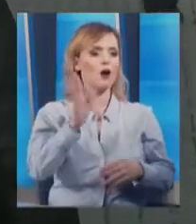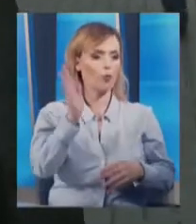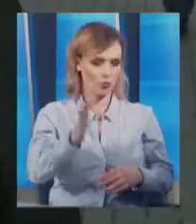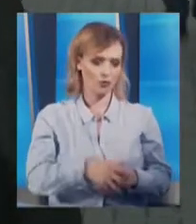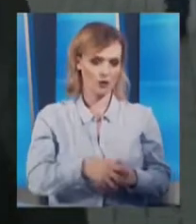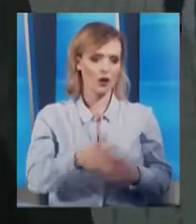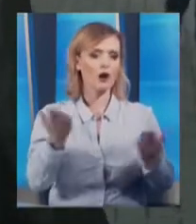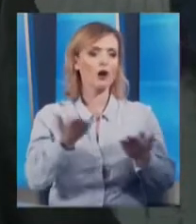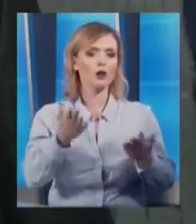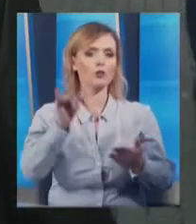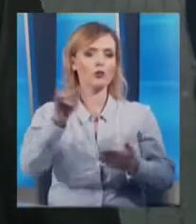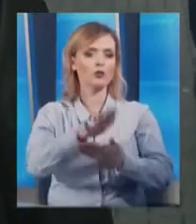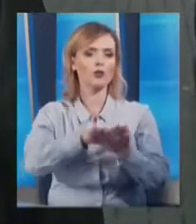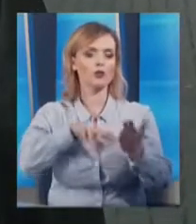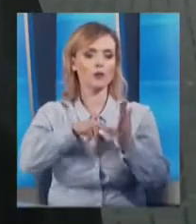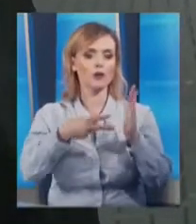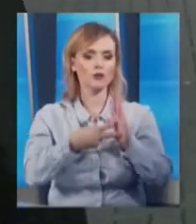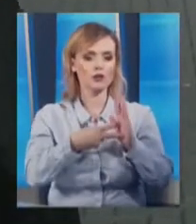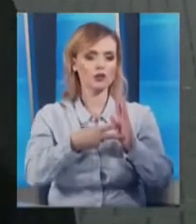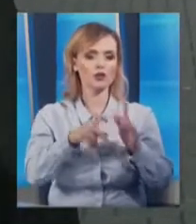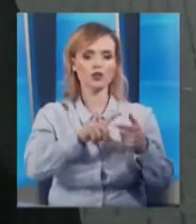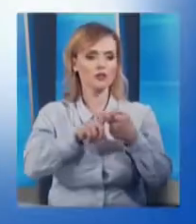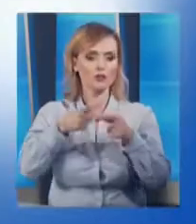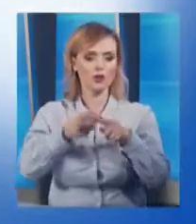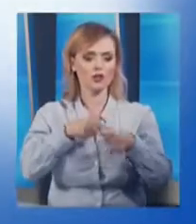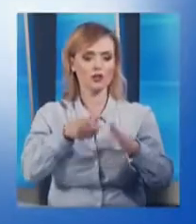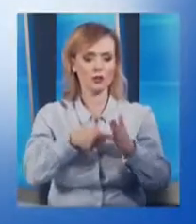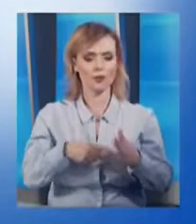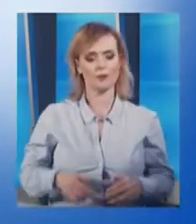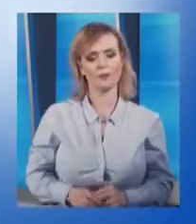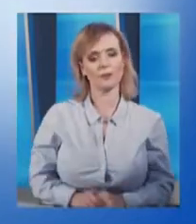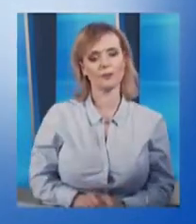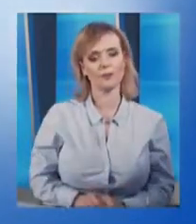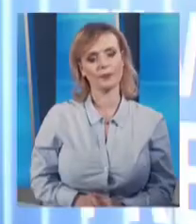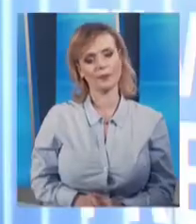ce intenții are el anume pe întrebările acestea.